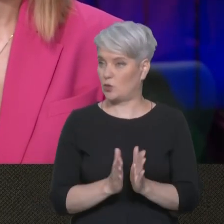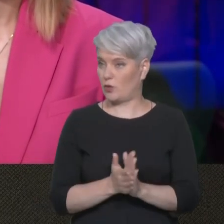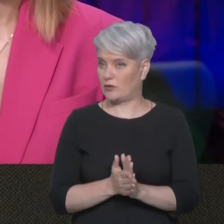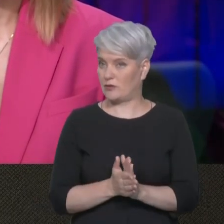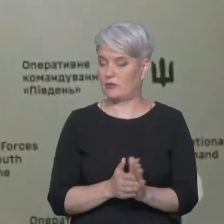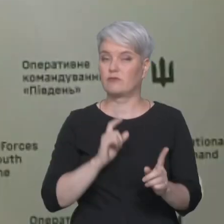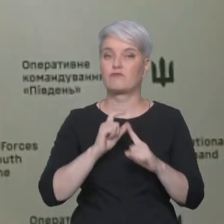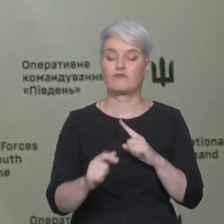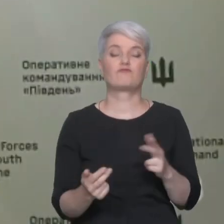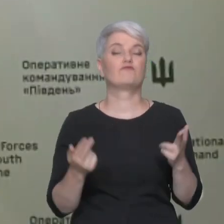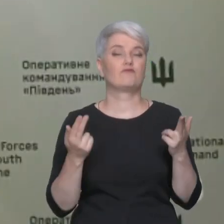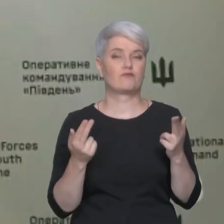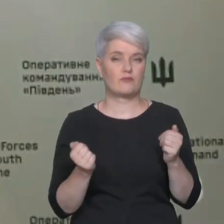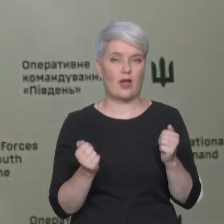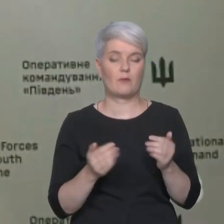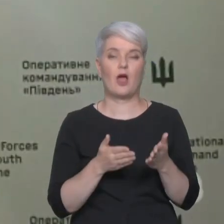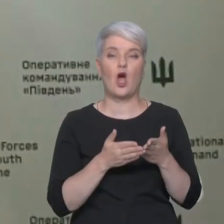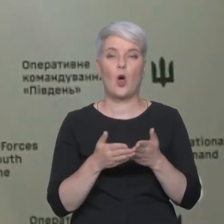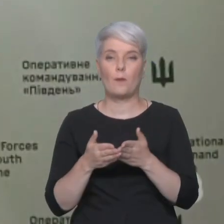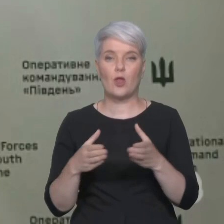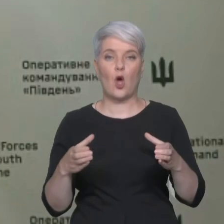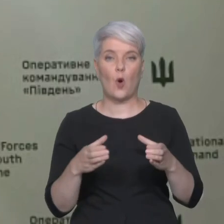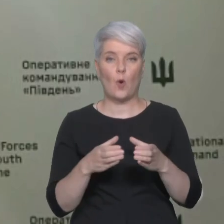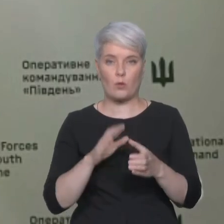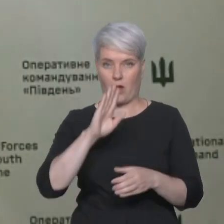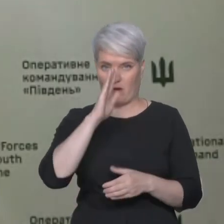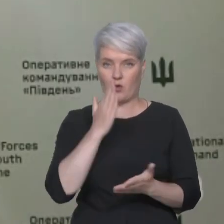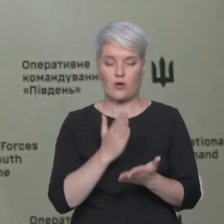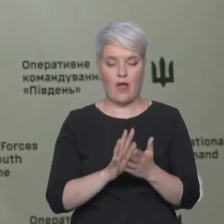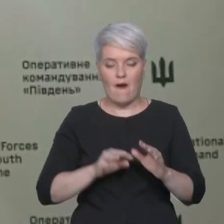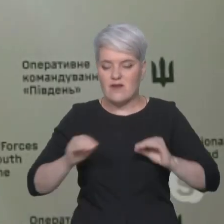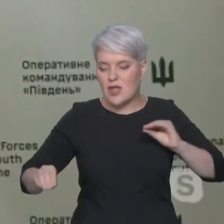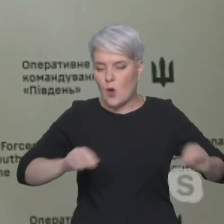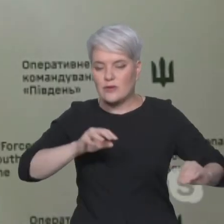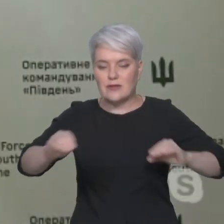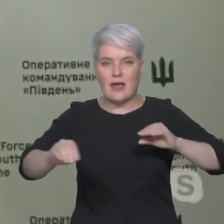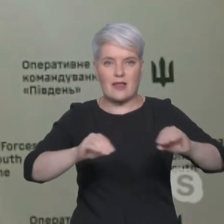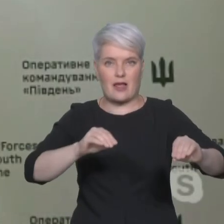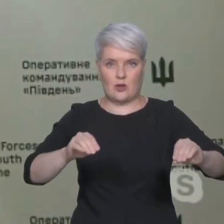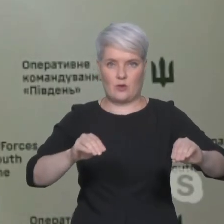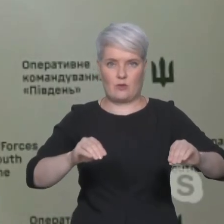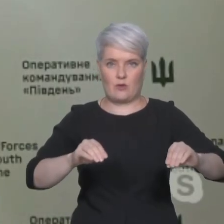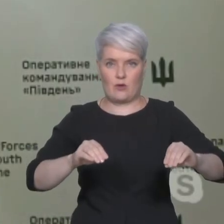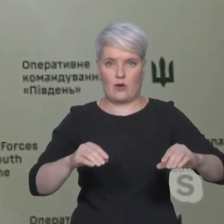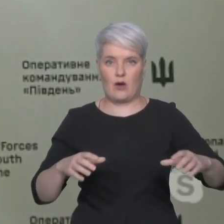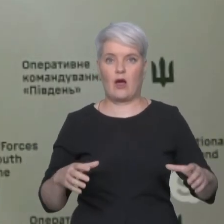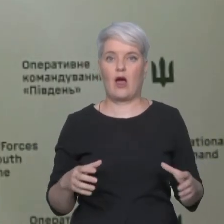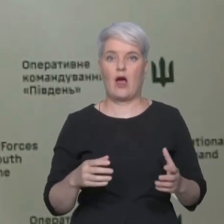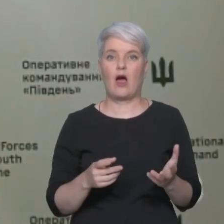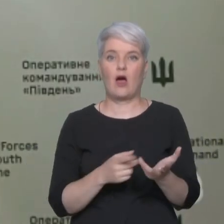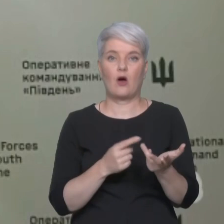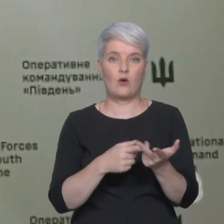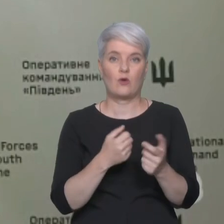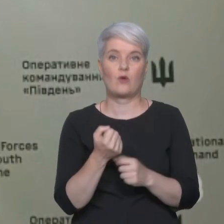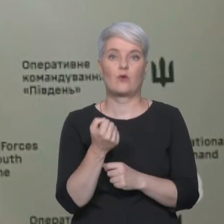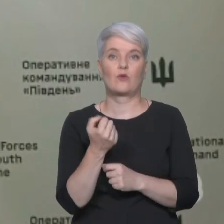Так, корабельне угруповання ворога залишається в розсередженому вигляді, в концентрації до 13